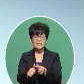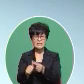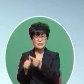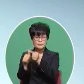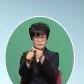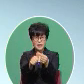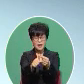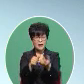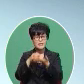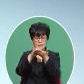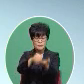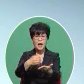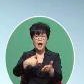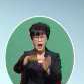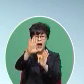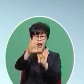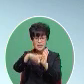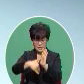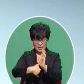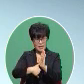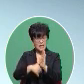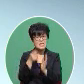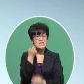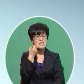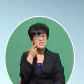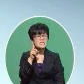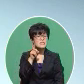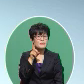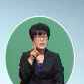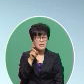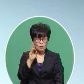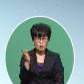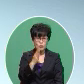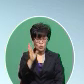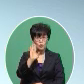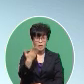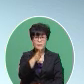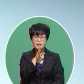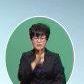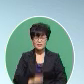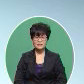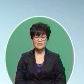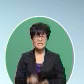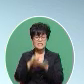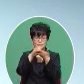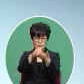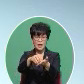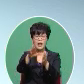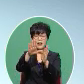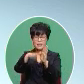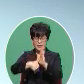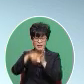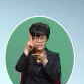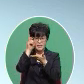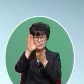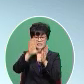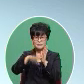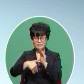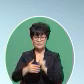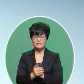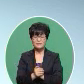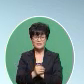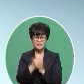11개월 무료로 해서 이렇게 돌들이 소외 웬 여자한테 찍어 레퍼런스가 2 이렇게 예 입양 당시 사진입니다 어쩜 저렇게